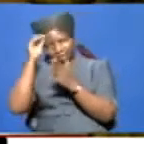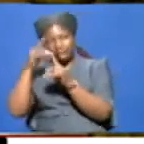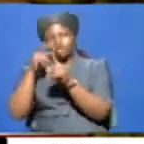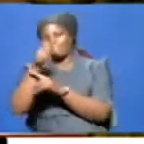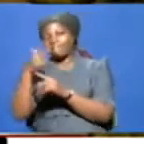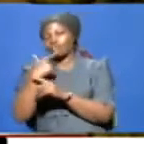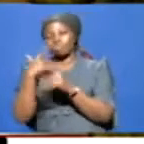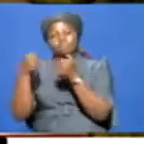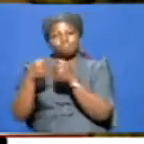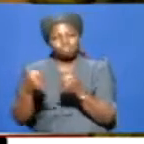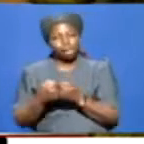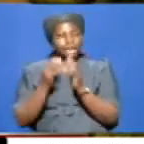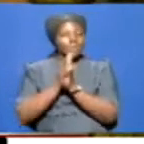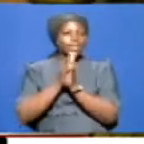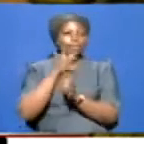then eventually